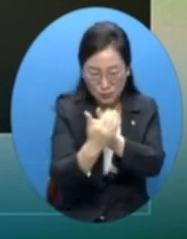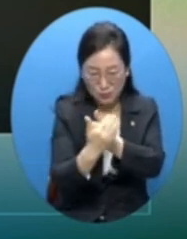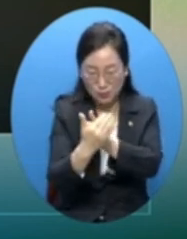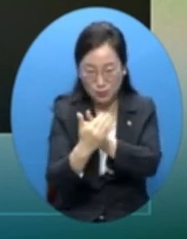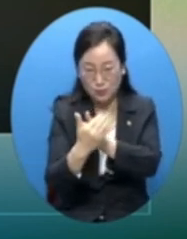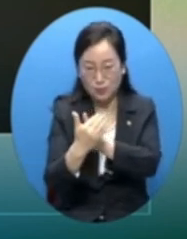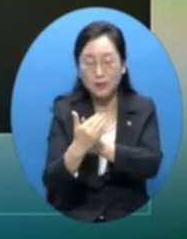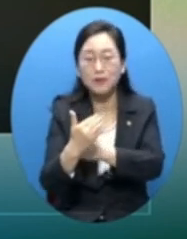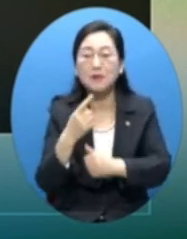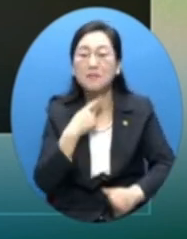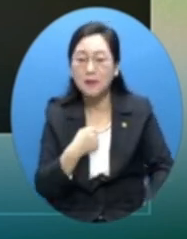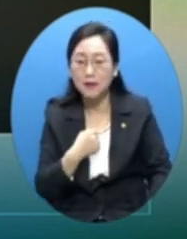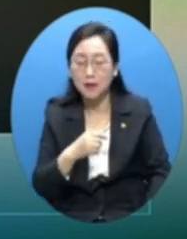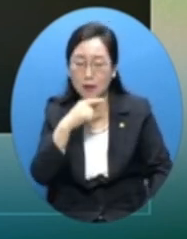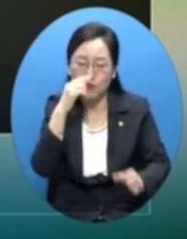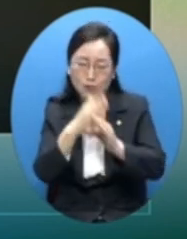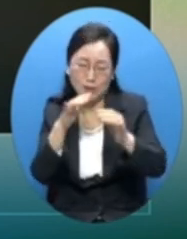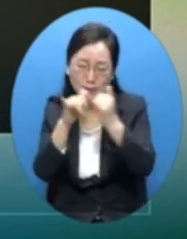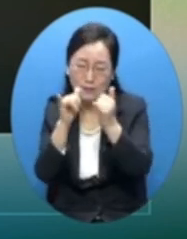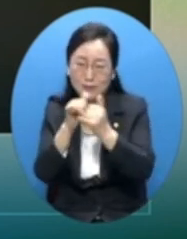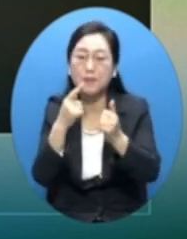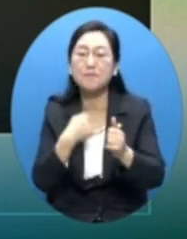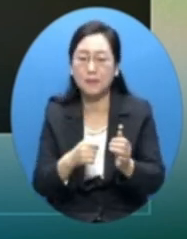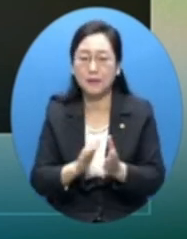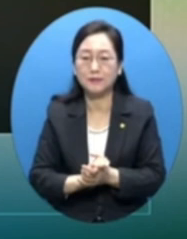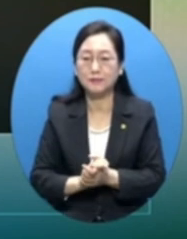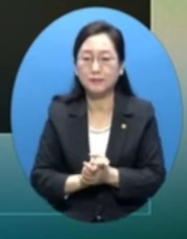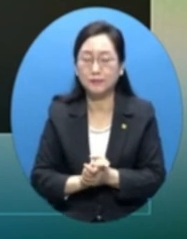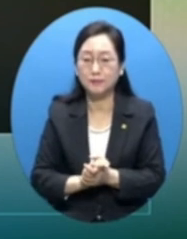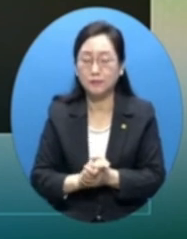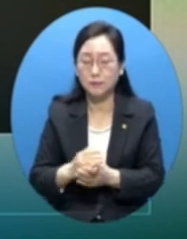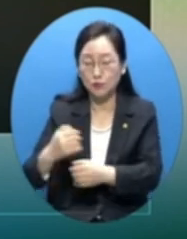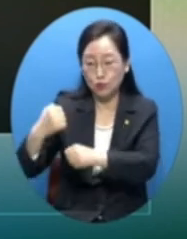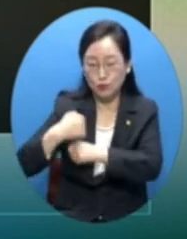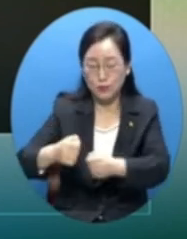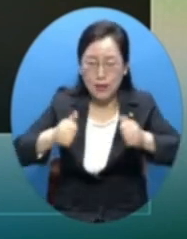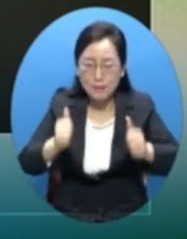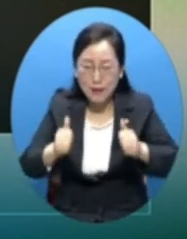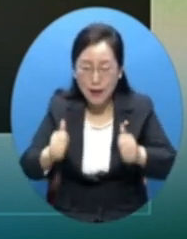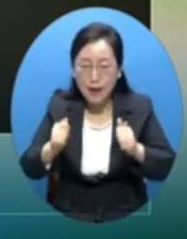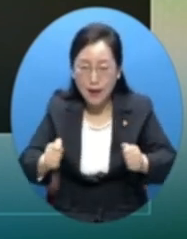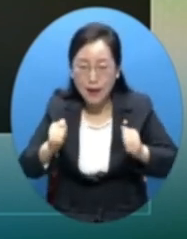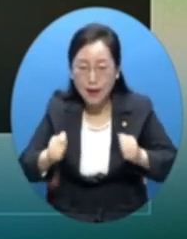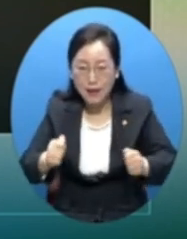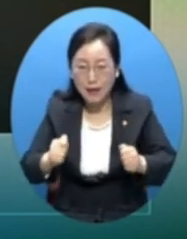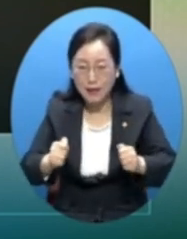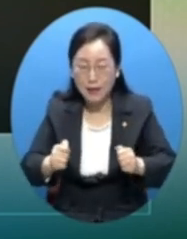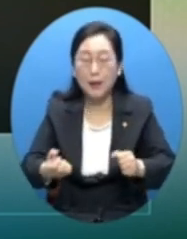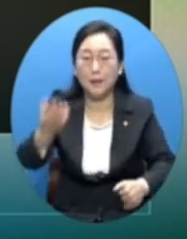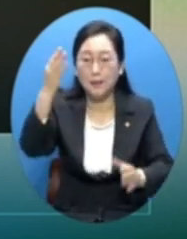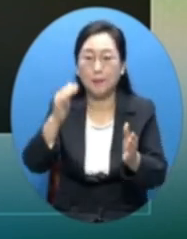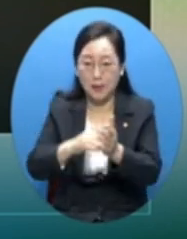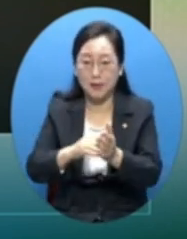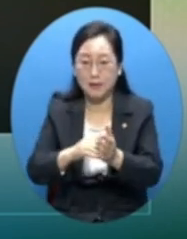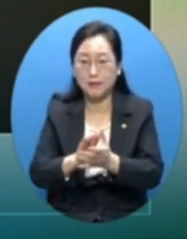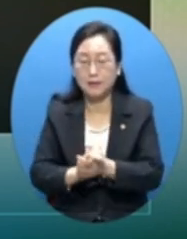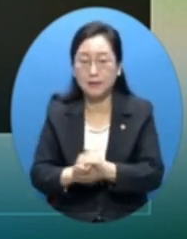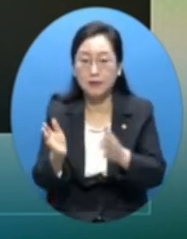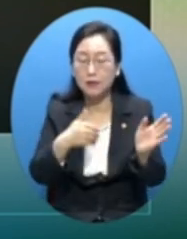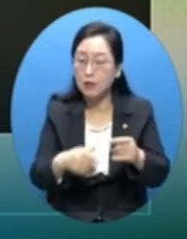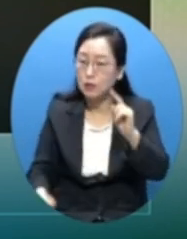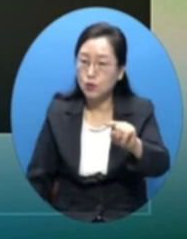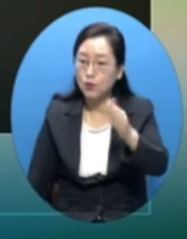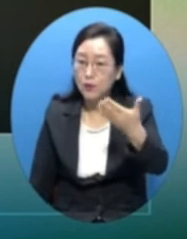이 북한 공산과 싸웠습니다. 그 군인 마라톤에서 우승하면서 마라톤에 두각을 나타냈는데 언제 이분 유명하게 됐냐면